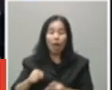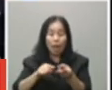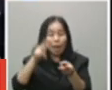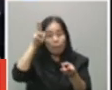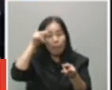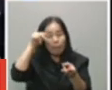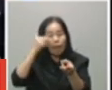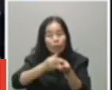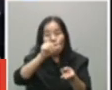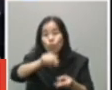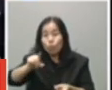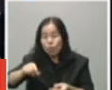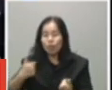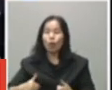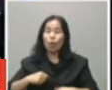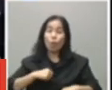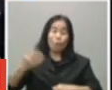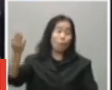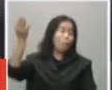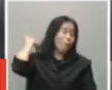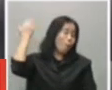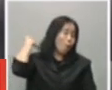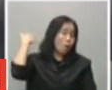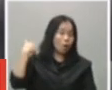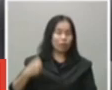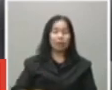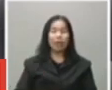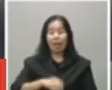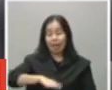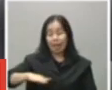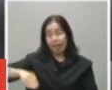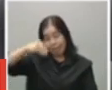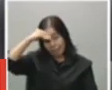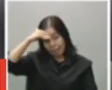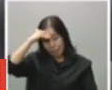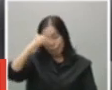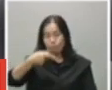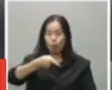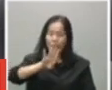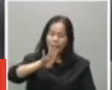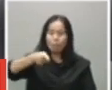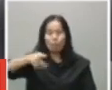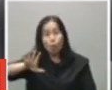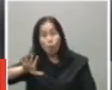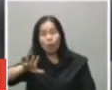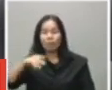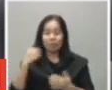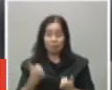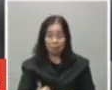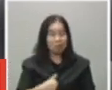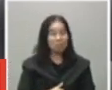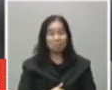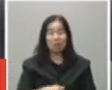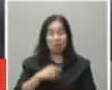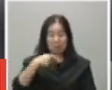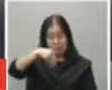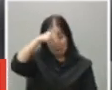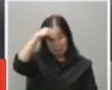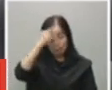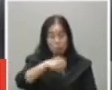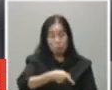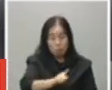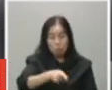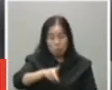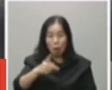ผู้เสพใหม่สมัยก่อนนู่นครับเด็กม.5 ม.6 นะครับปัจจุบันนี้เด็กประถมครับท่านประธาน